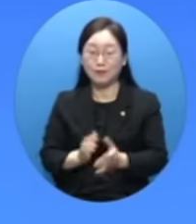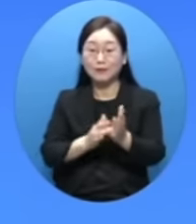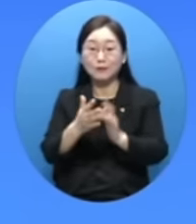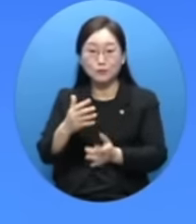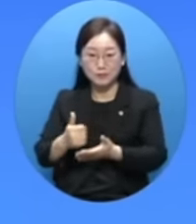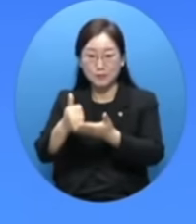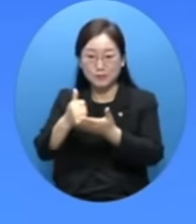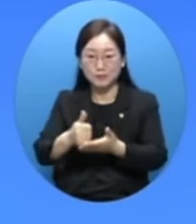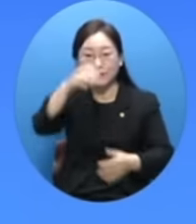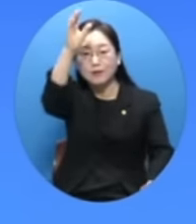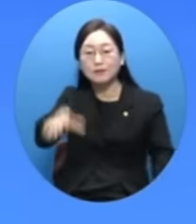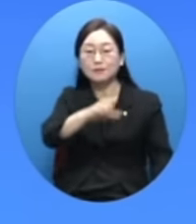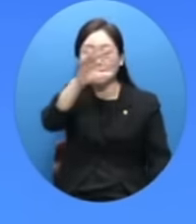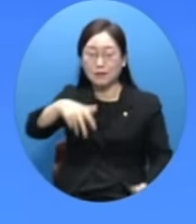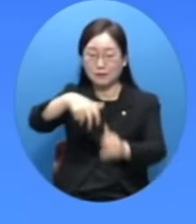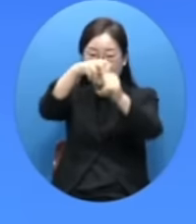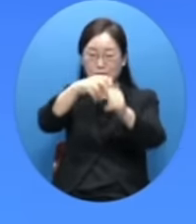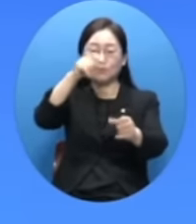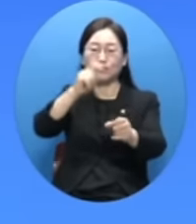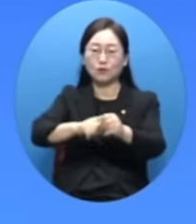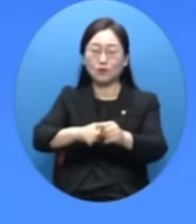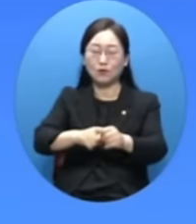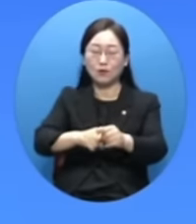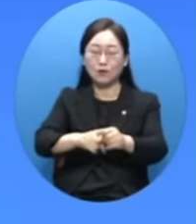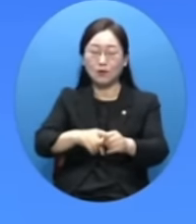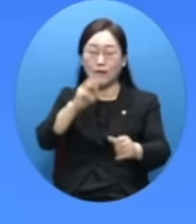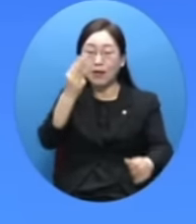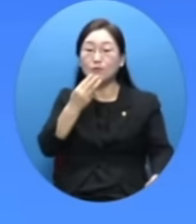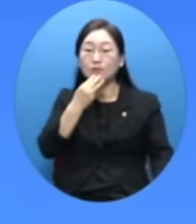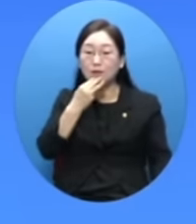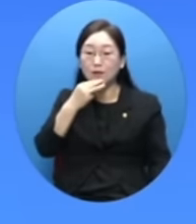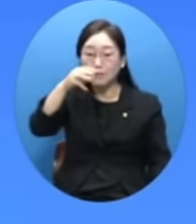예수님께서 십자가 달리시기 위해서 예루살렘 성으로 이제